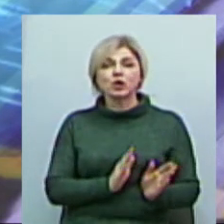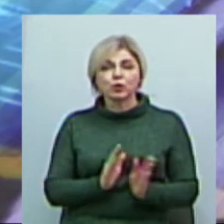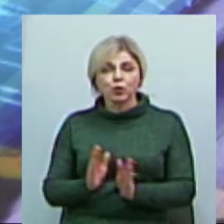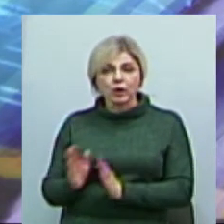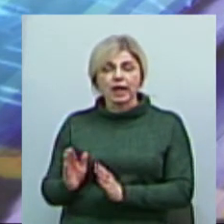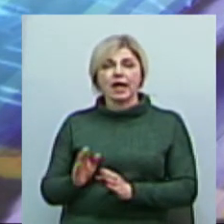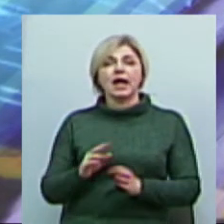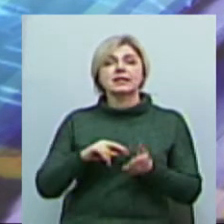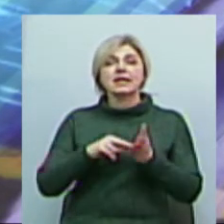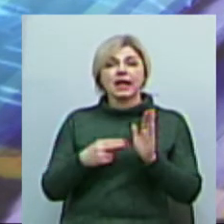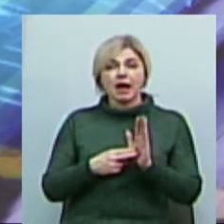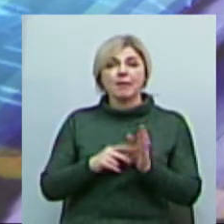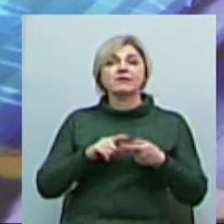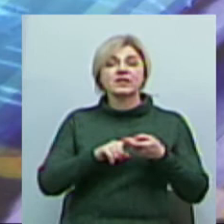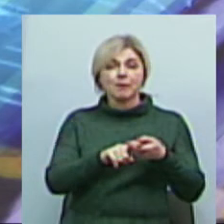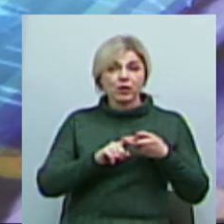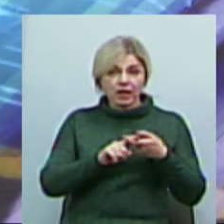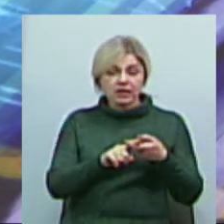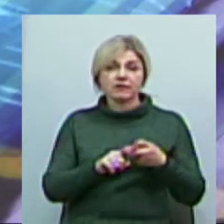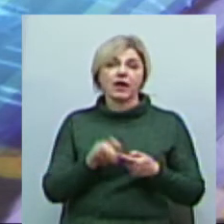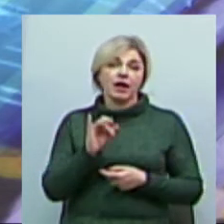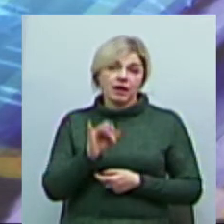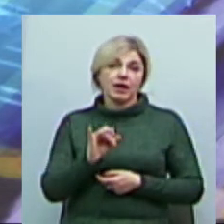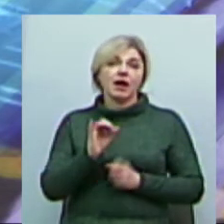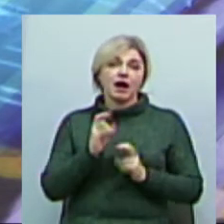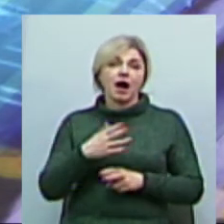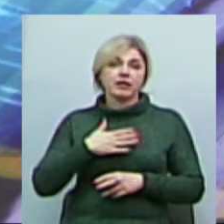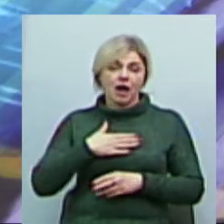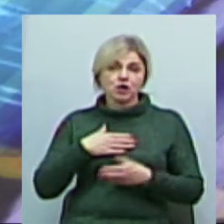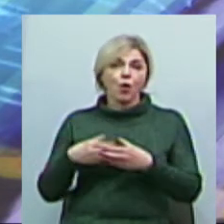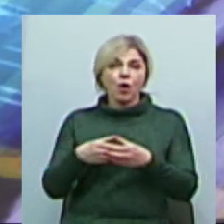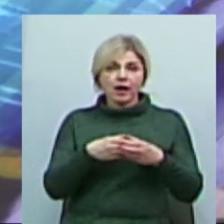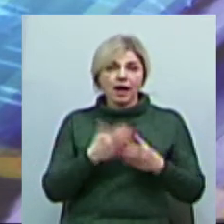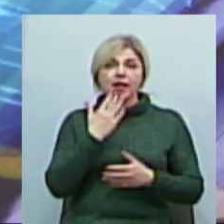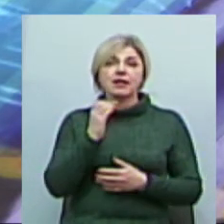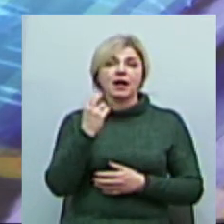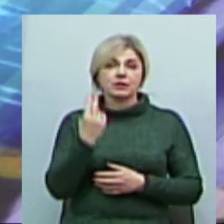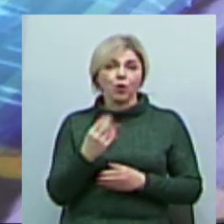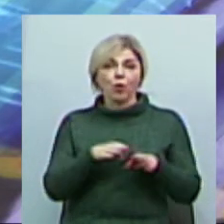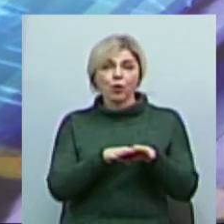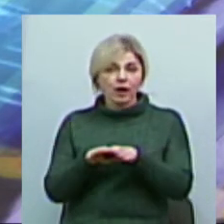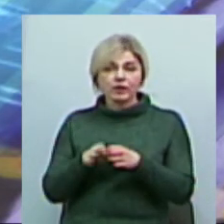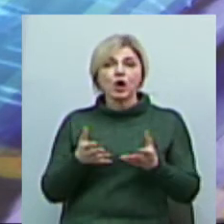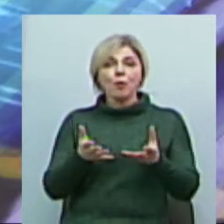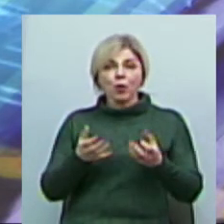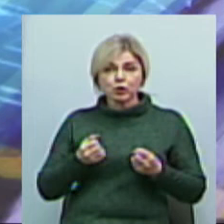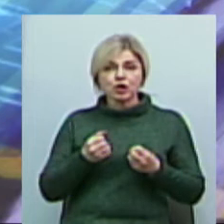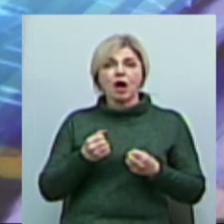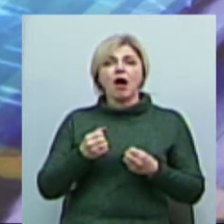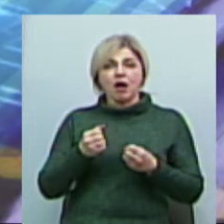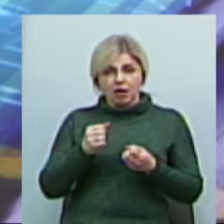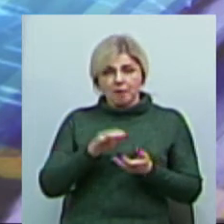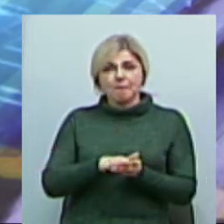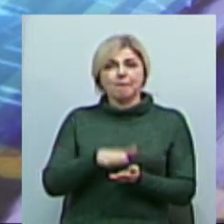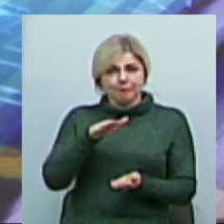схема взаимодействия, тогда мы, как насколько наши коллеги на национальном уровне получили пакет успешных реформ,